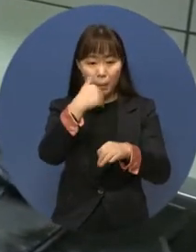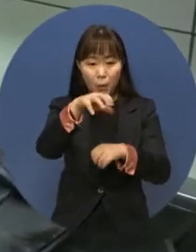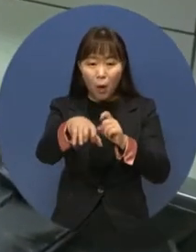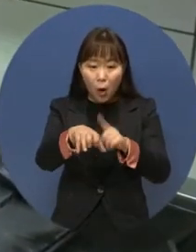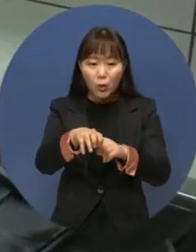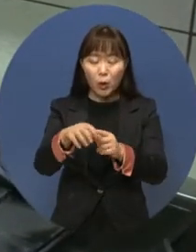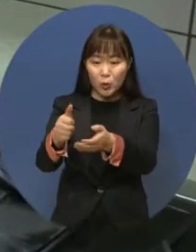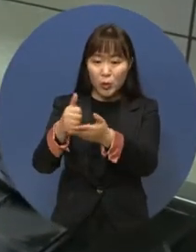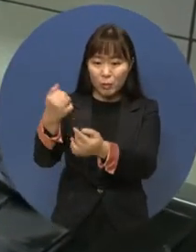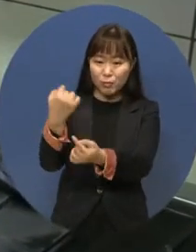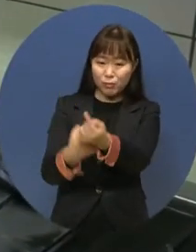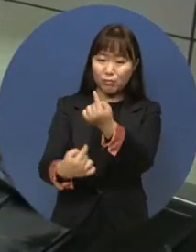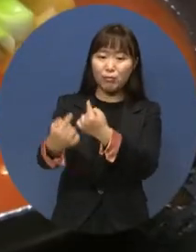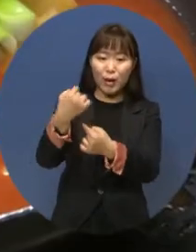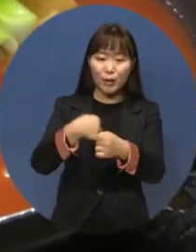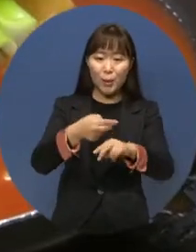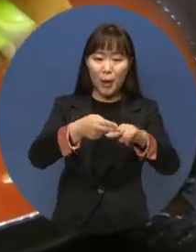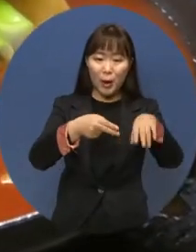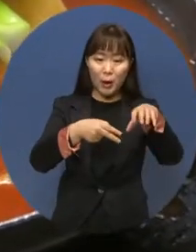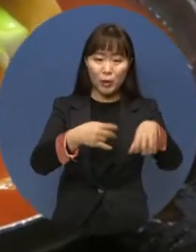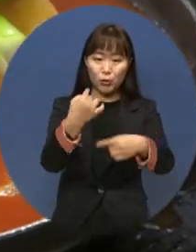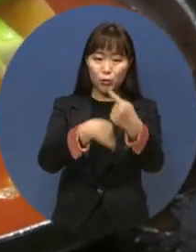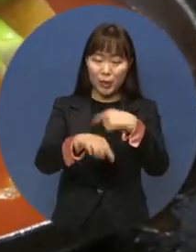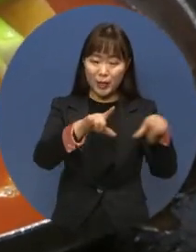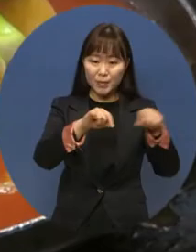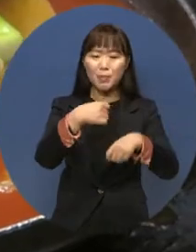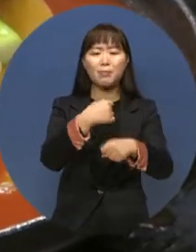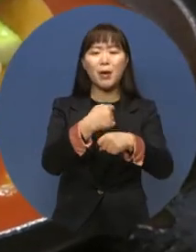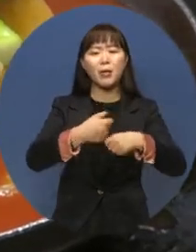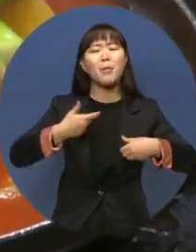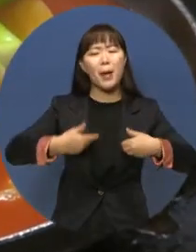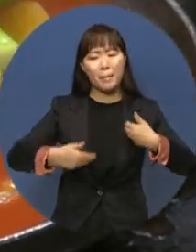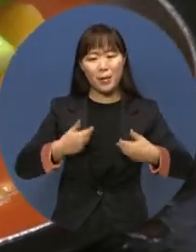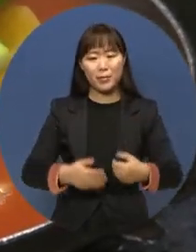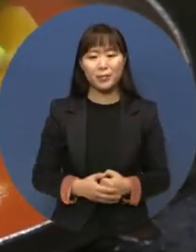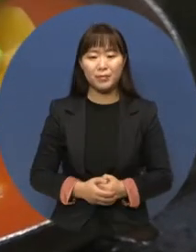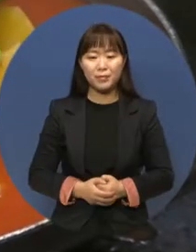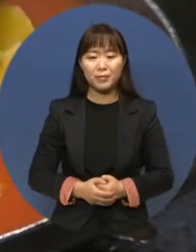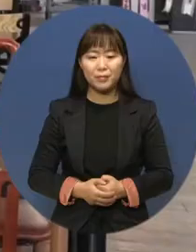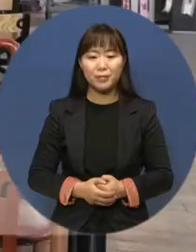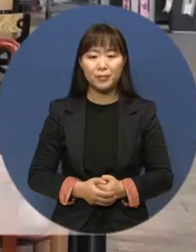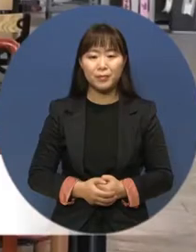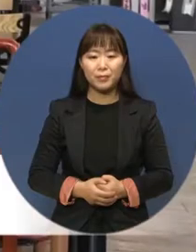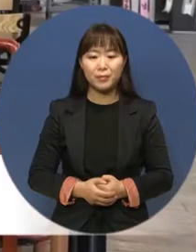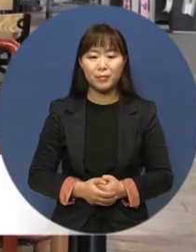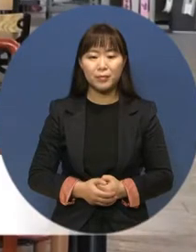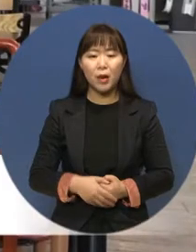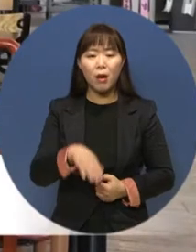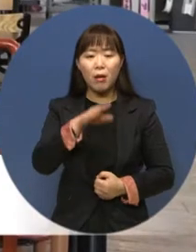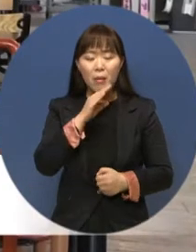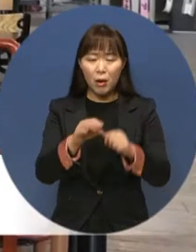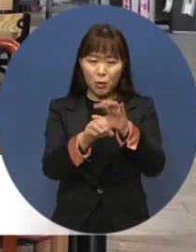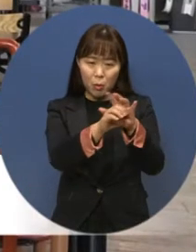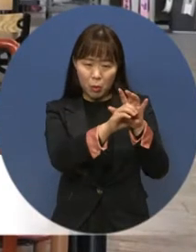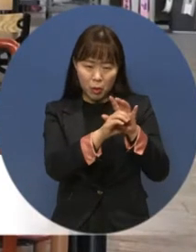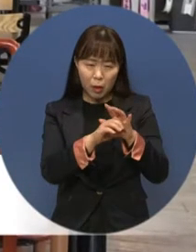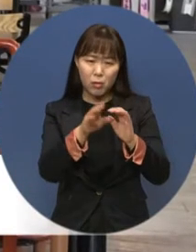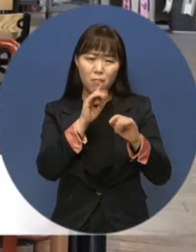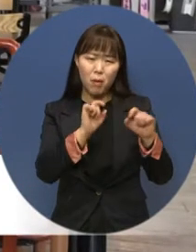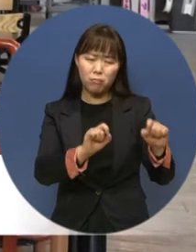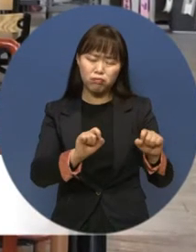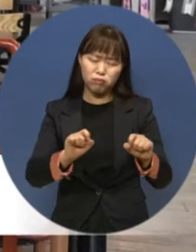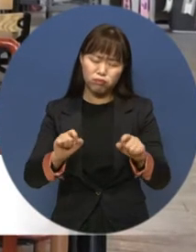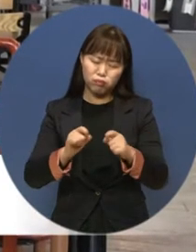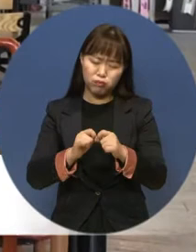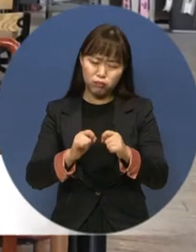손님이 찾아오고 주방에서는 주문한 음식 만들기로 바쁘게 움직입니다. 정말 코로나가 너무